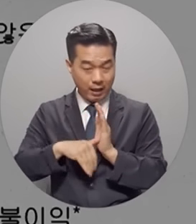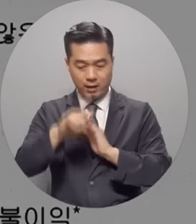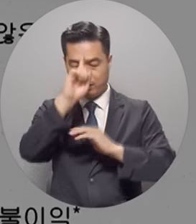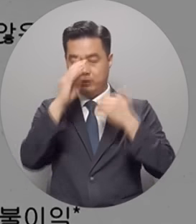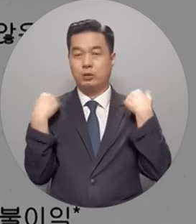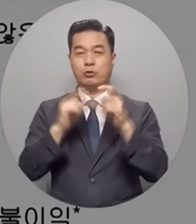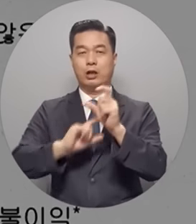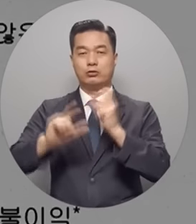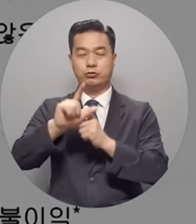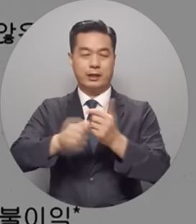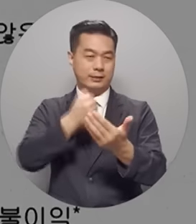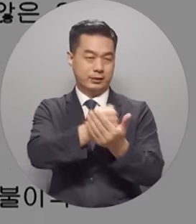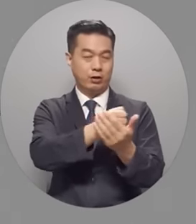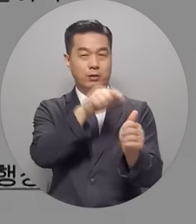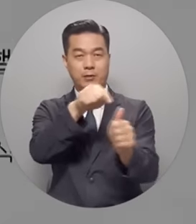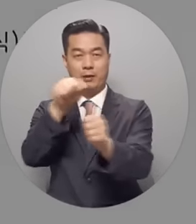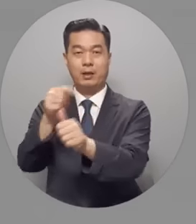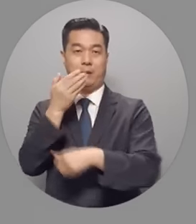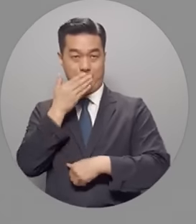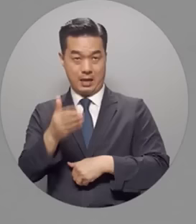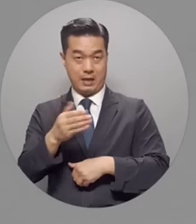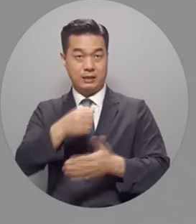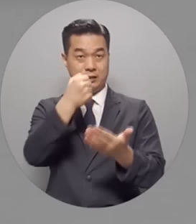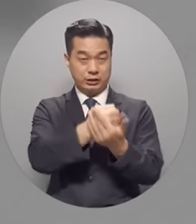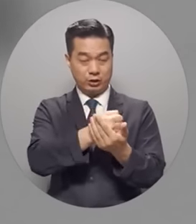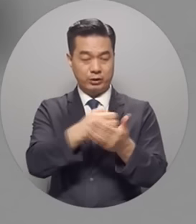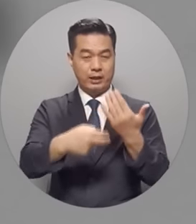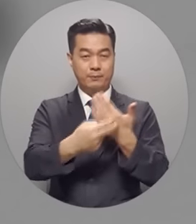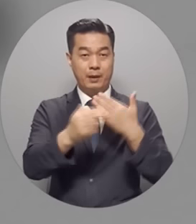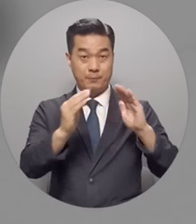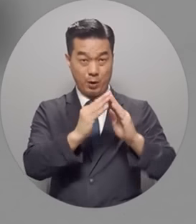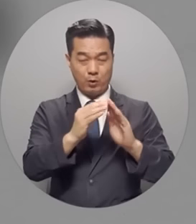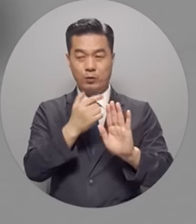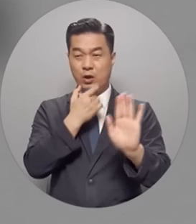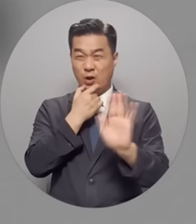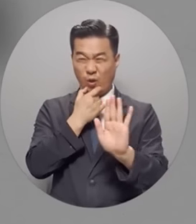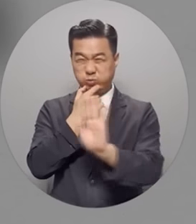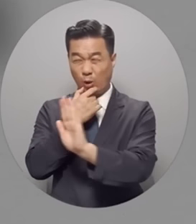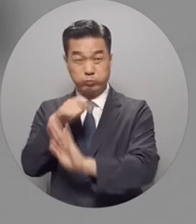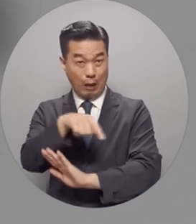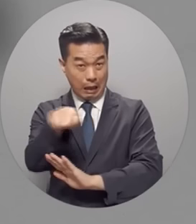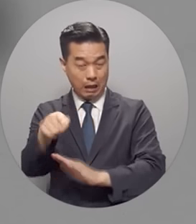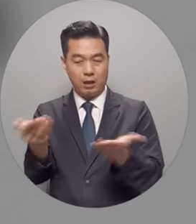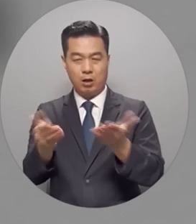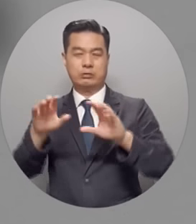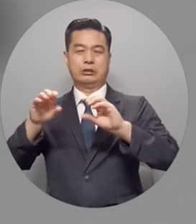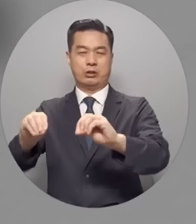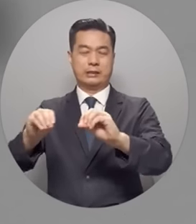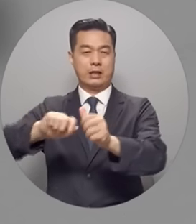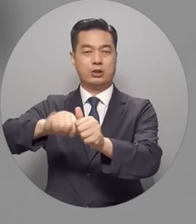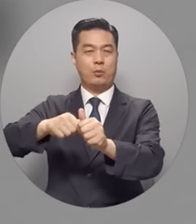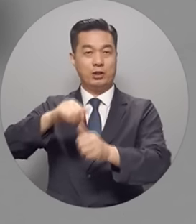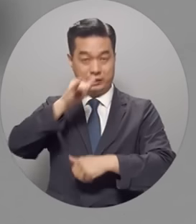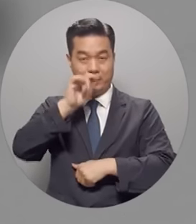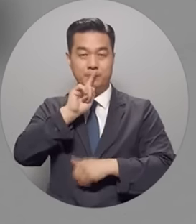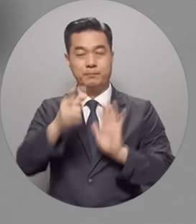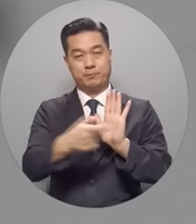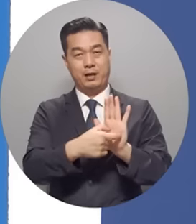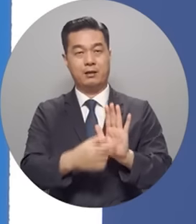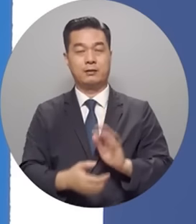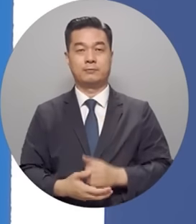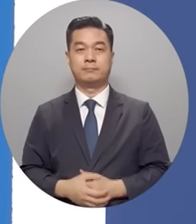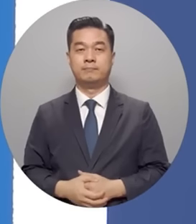추가 지정된 의료기관이 진료를 거부하면 업무정지 등으로 처벌할 수 있다고 적혀